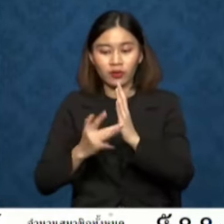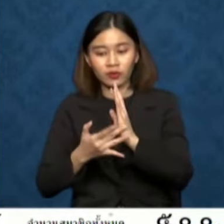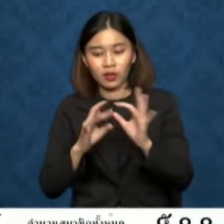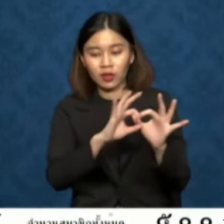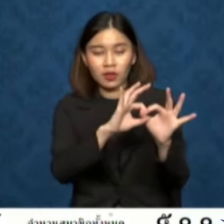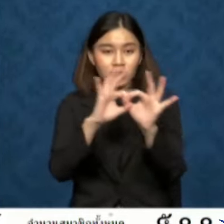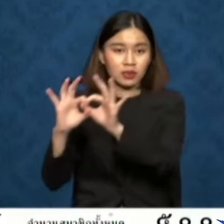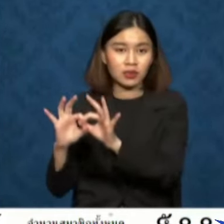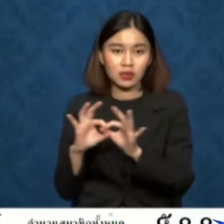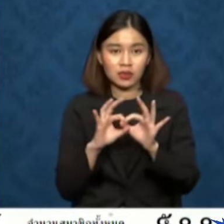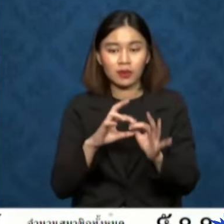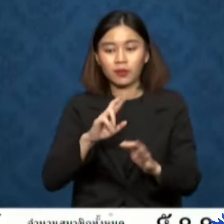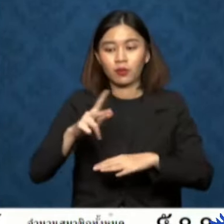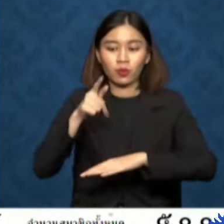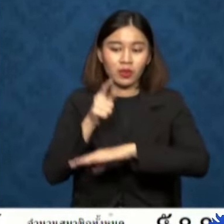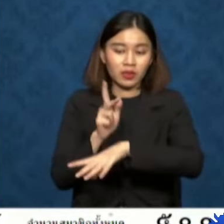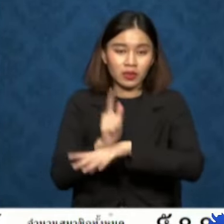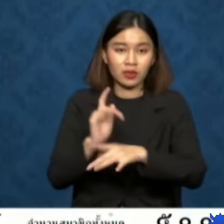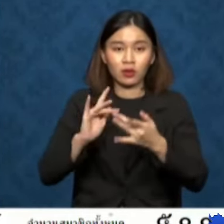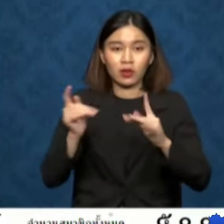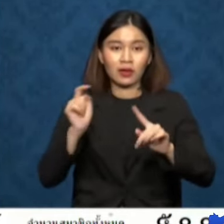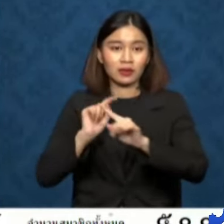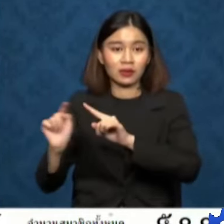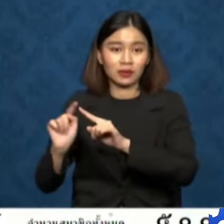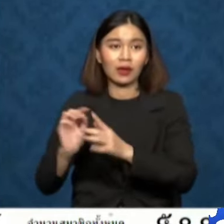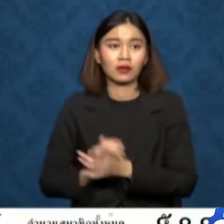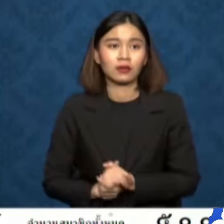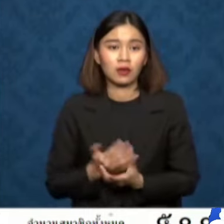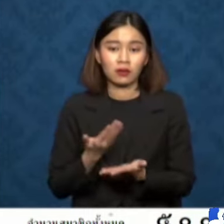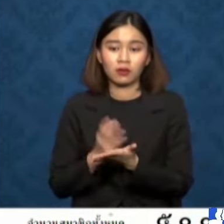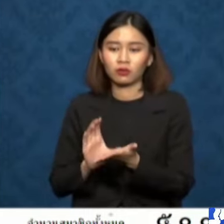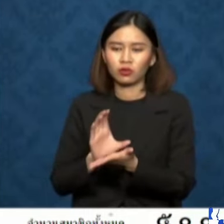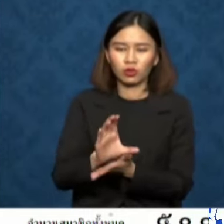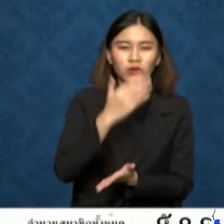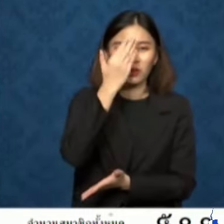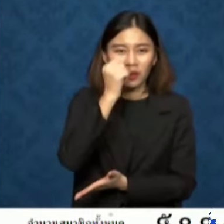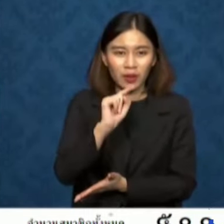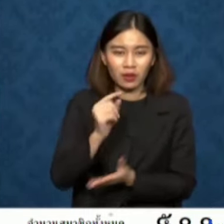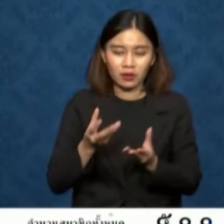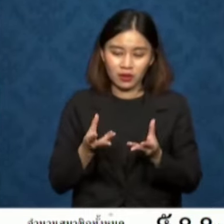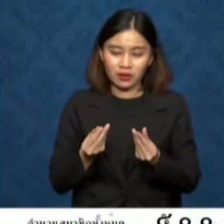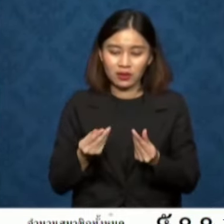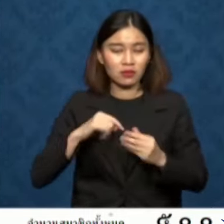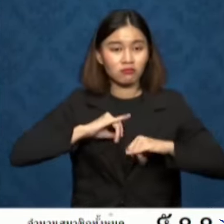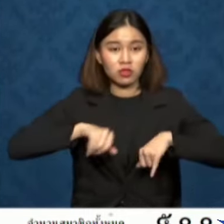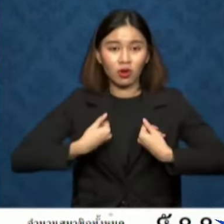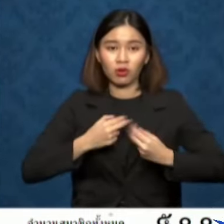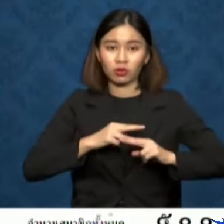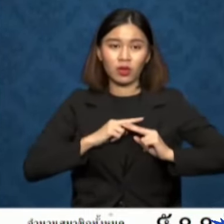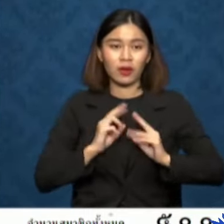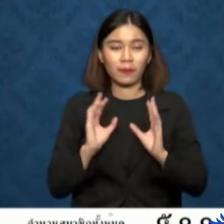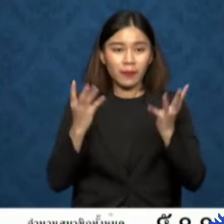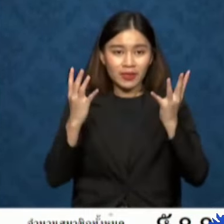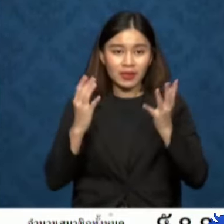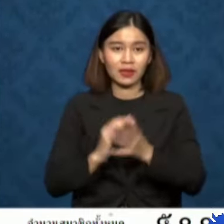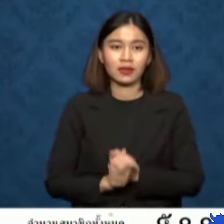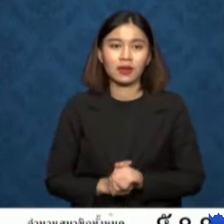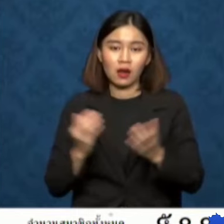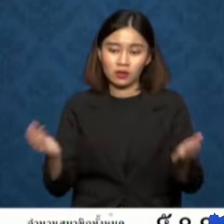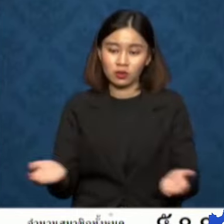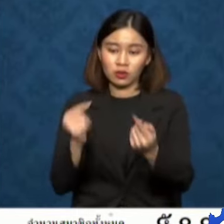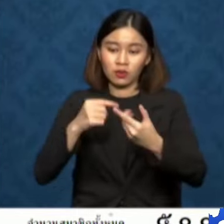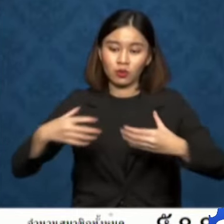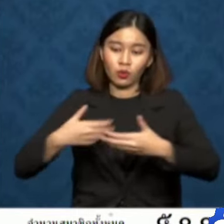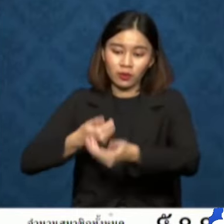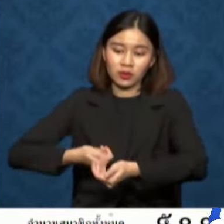เชื่อมต่อระบบอินเทอร์เน็ตเขาจะลงทุนไปทำไมฮะในเมื่อที่ดินมันไม่ใช่ของเขาเราจะไปส่งเสริมให้